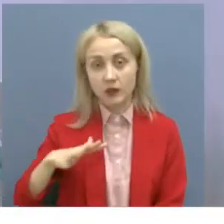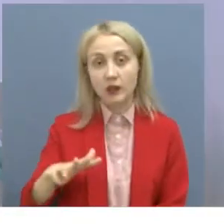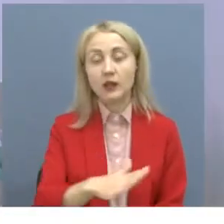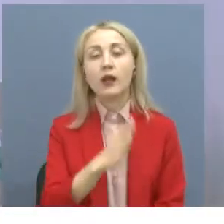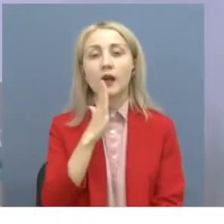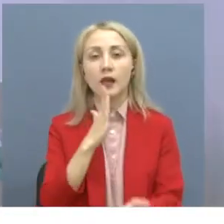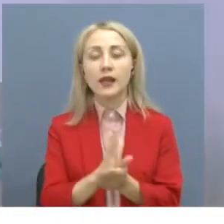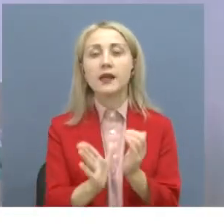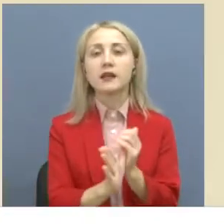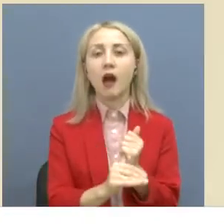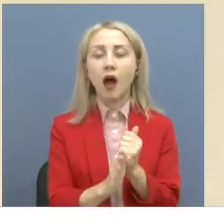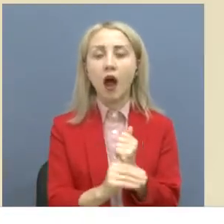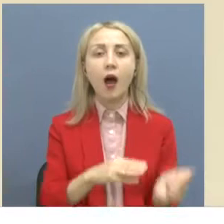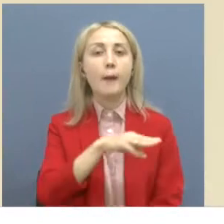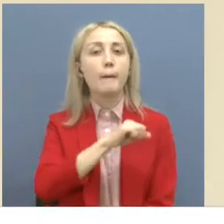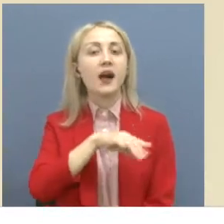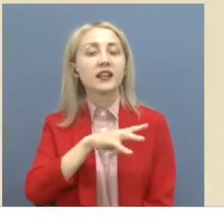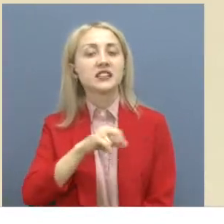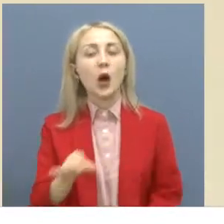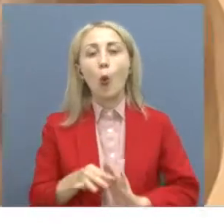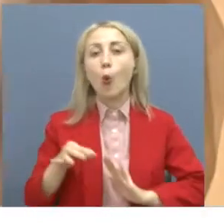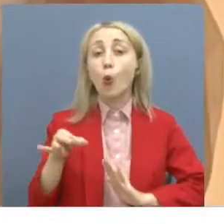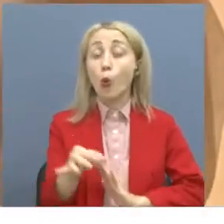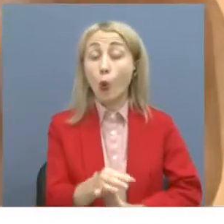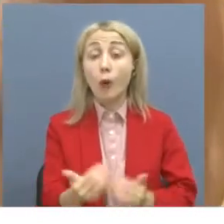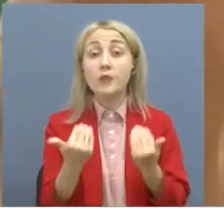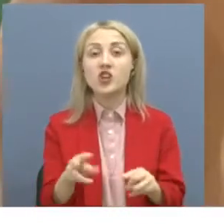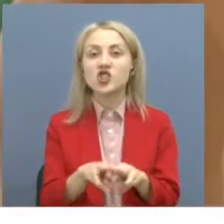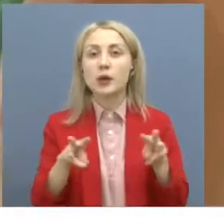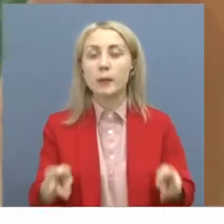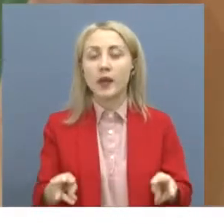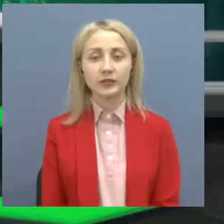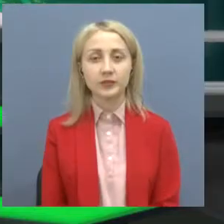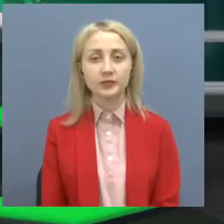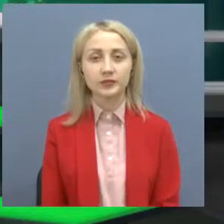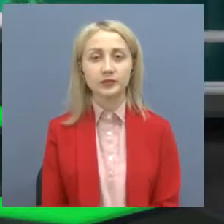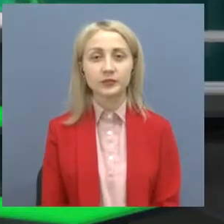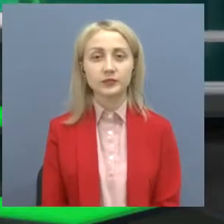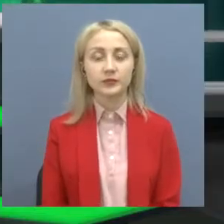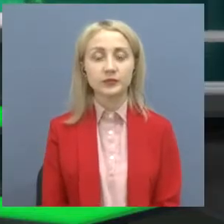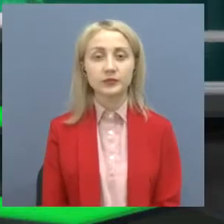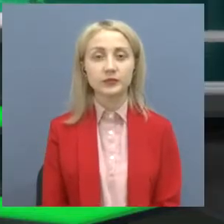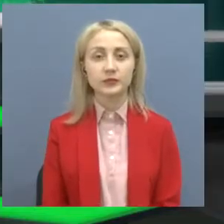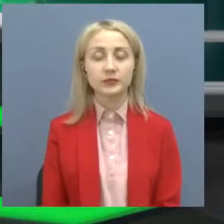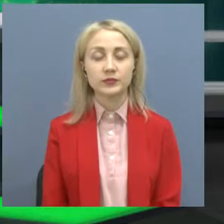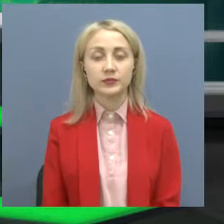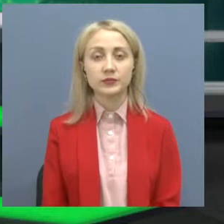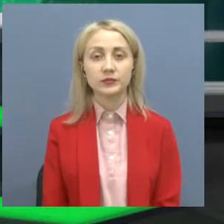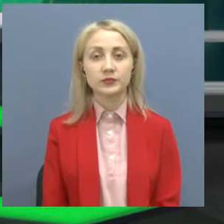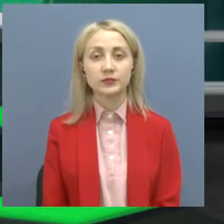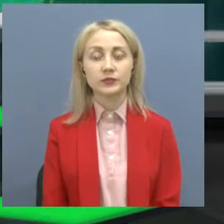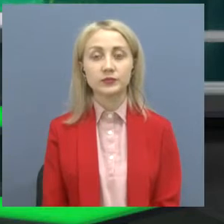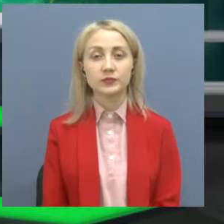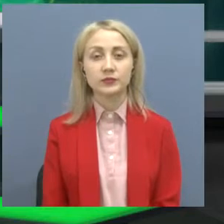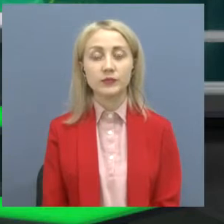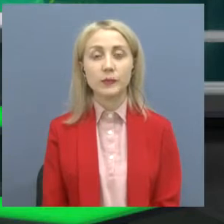жібермек. Жалпы еліміздегі аурумен күреске жұмылған ақ халаттылар саны 46 мыңнан асады. Хабарымыз жалғастырамыз.